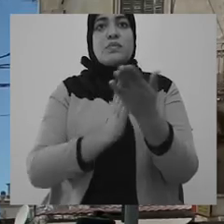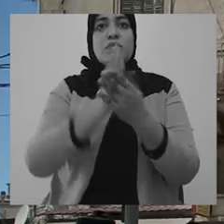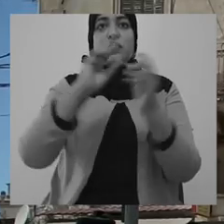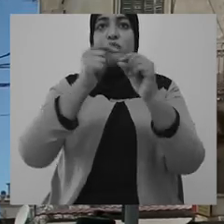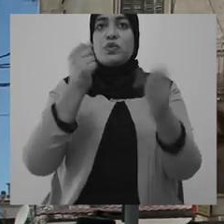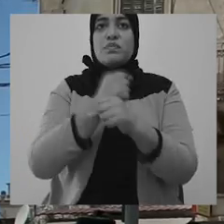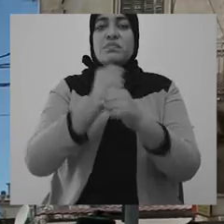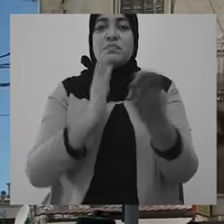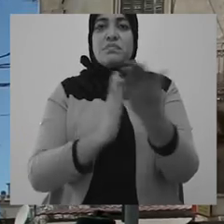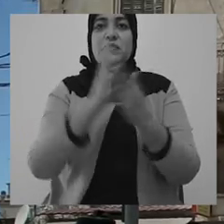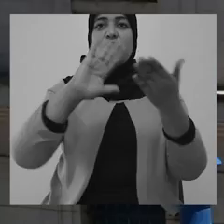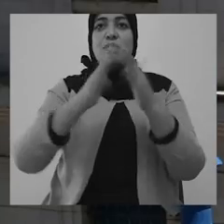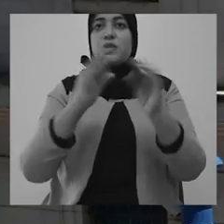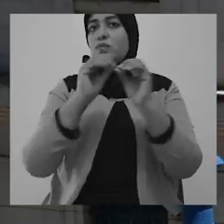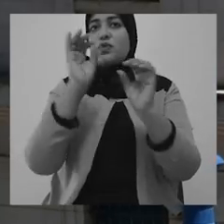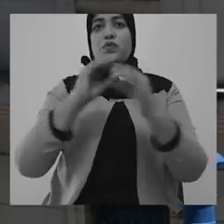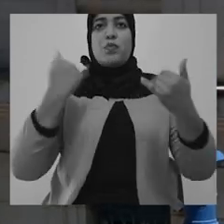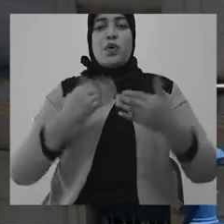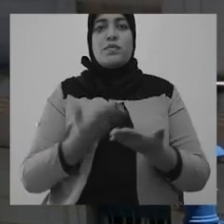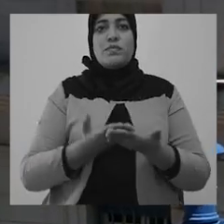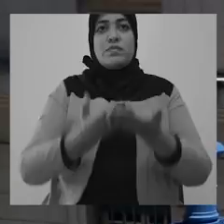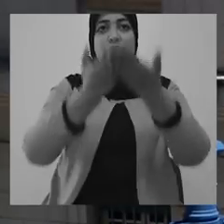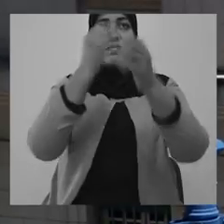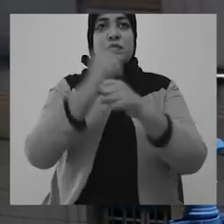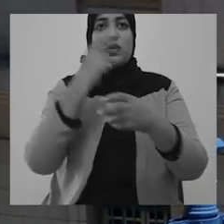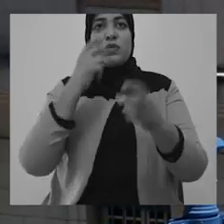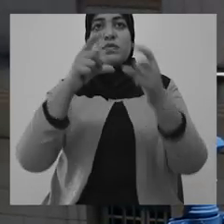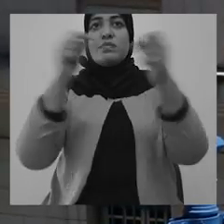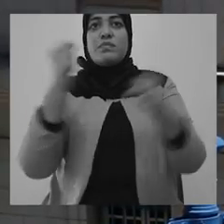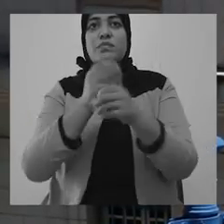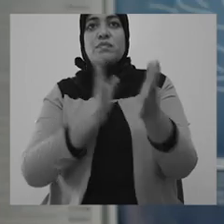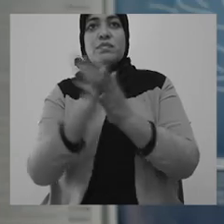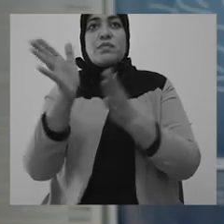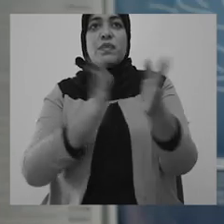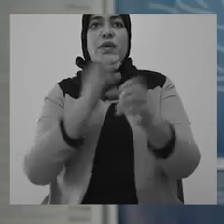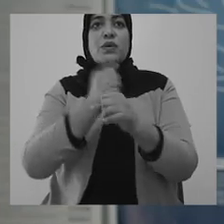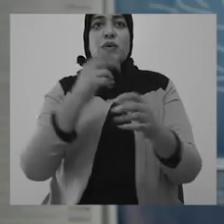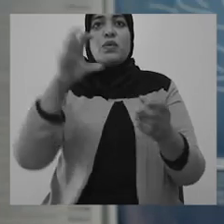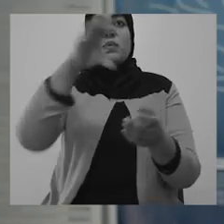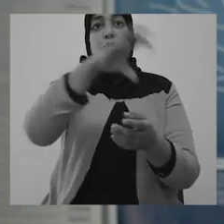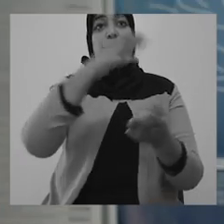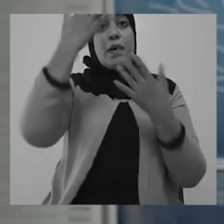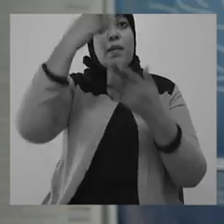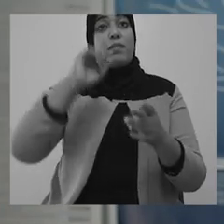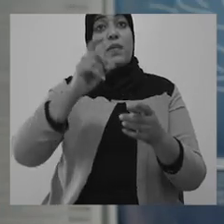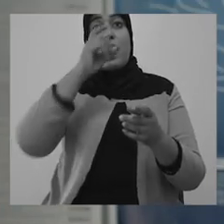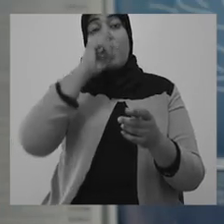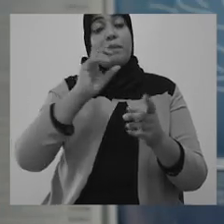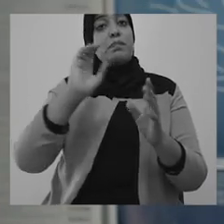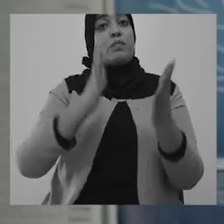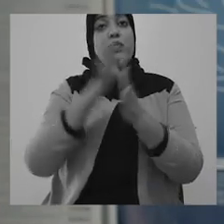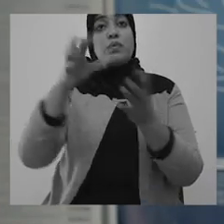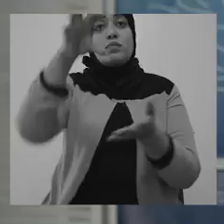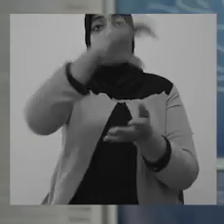une suite logique au projet précédent, donc le projet LEAD, qui a été mené entre Handicap